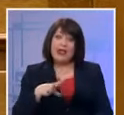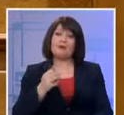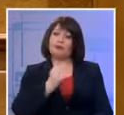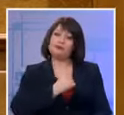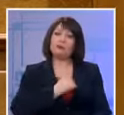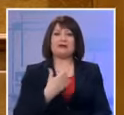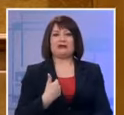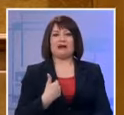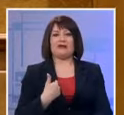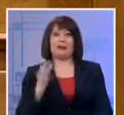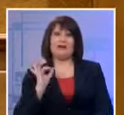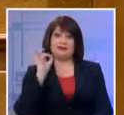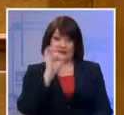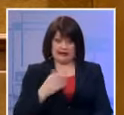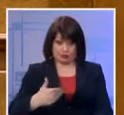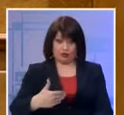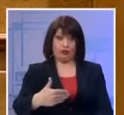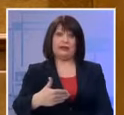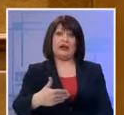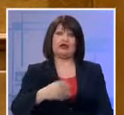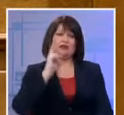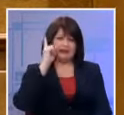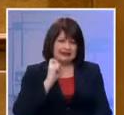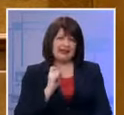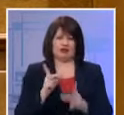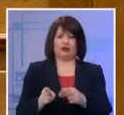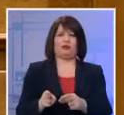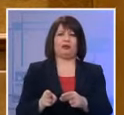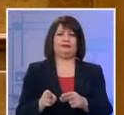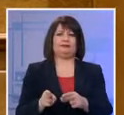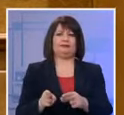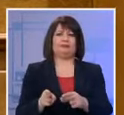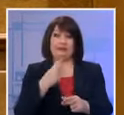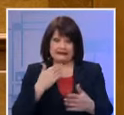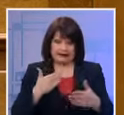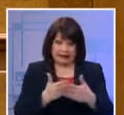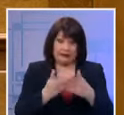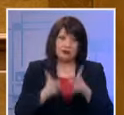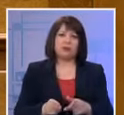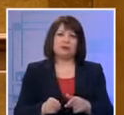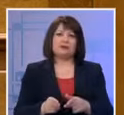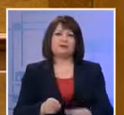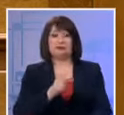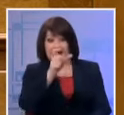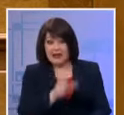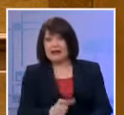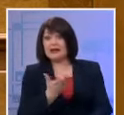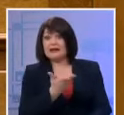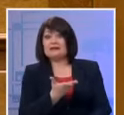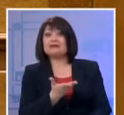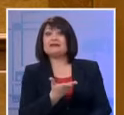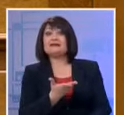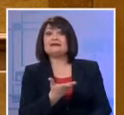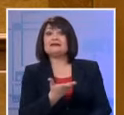μας. Φτάσαμε στο τέλος και την ξέρετε τη διακοπή που έγινε. Εσείς έχετε βάλει βαθιά